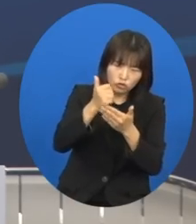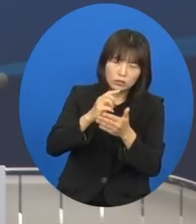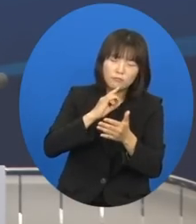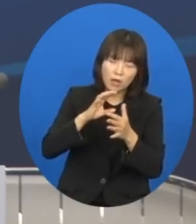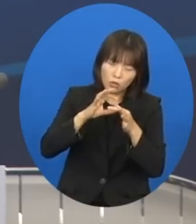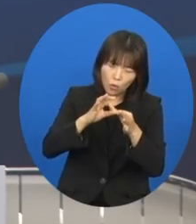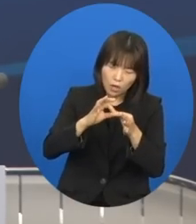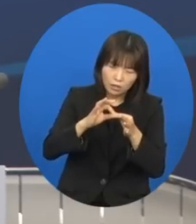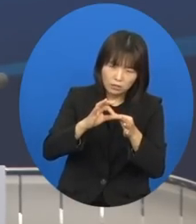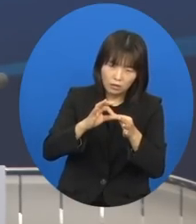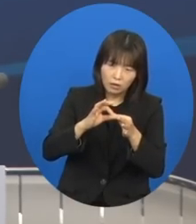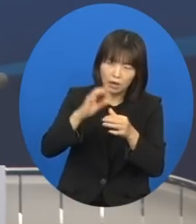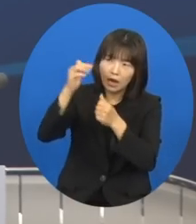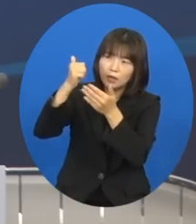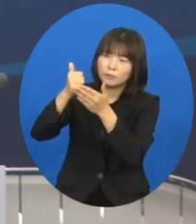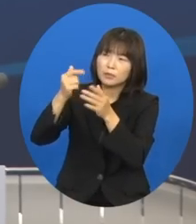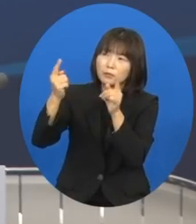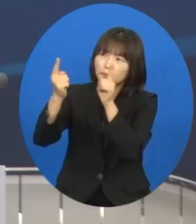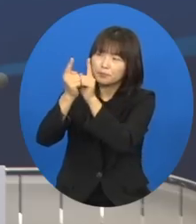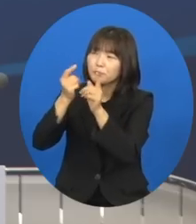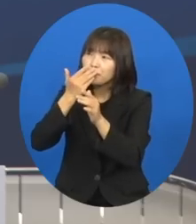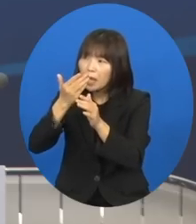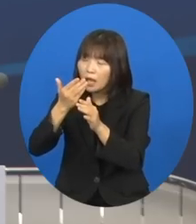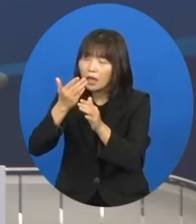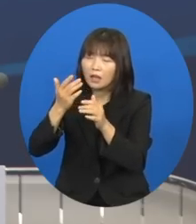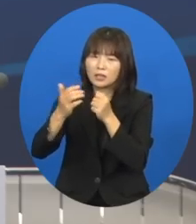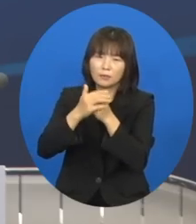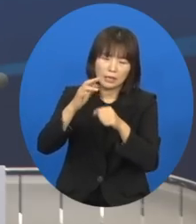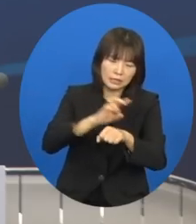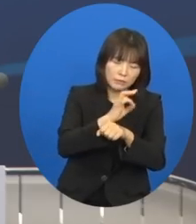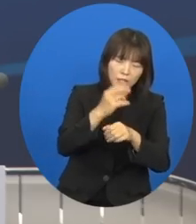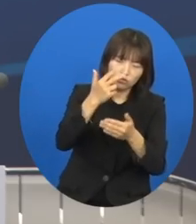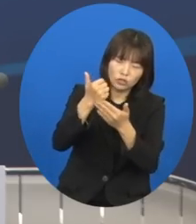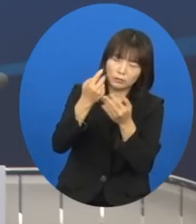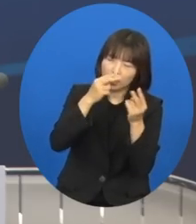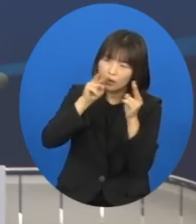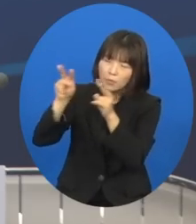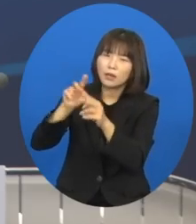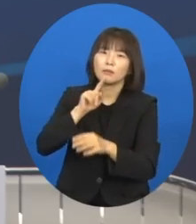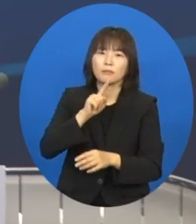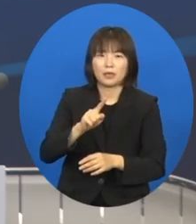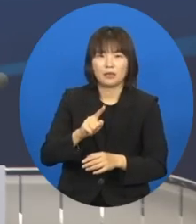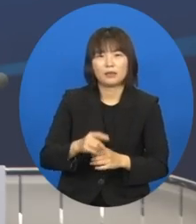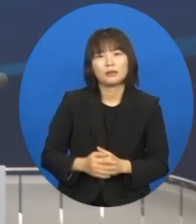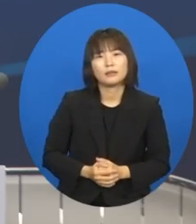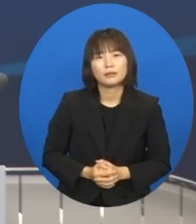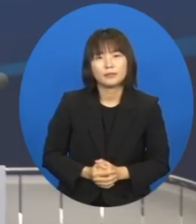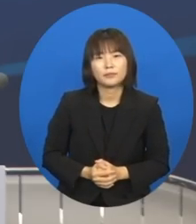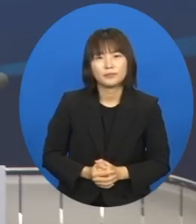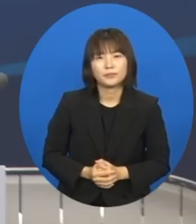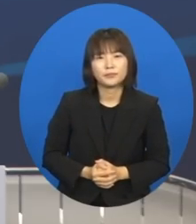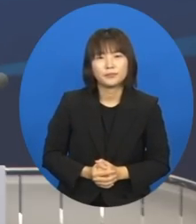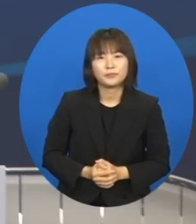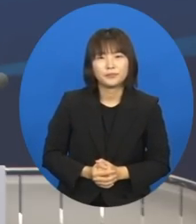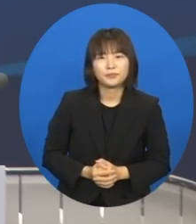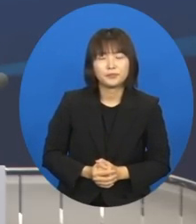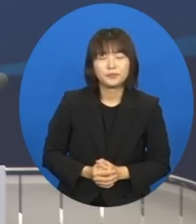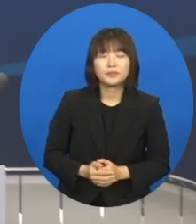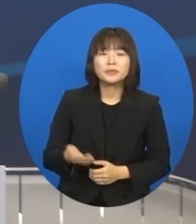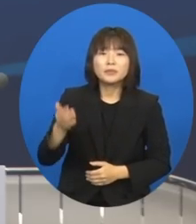24시간 바라보라는 거예요. 처음엔 좀 할 수 있지만 그것이 정답인 걸 아는 거예요.